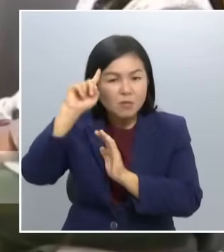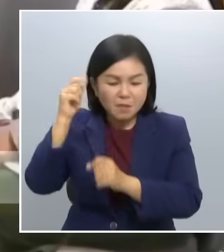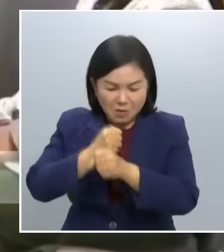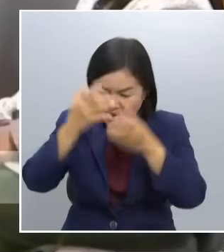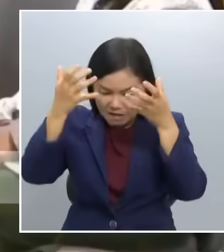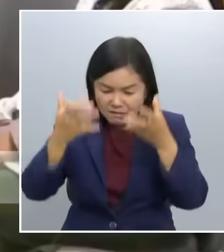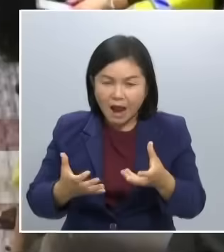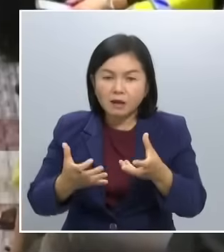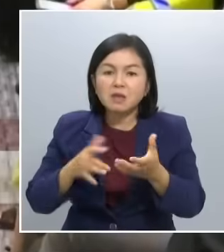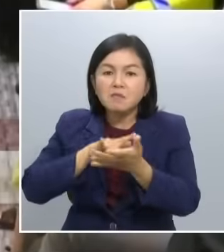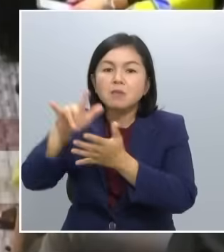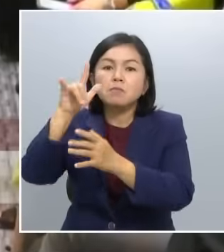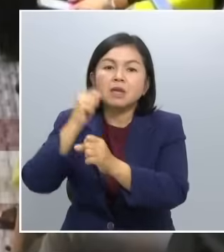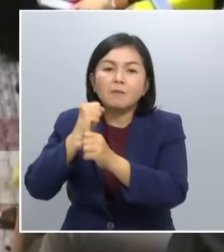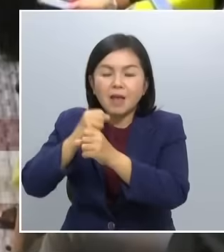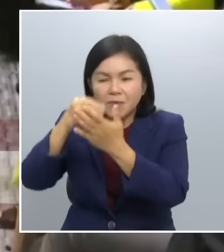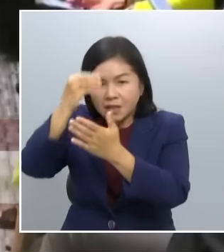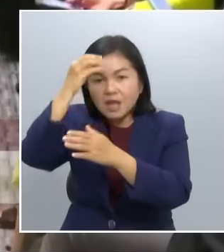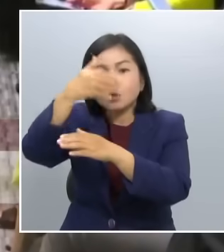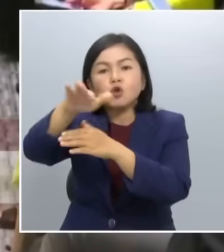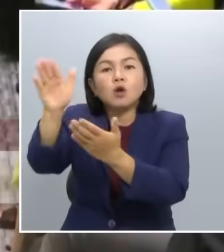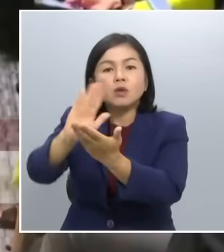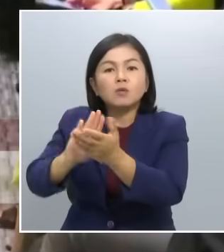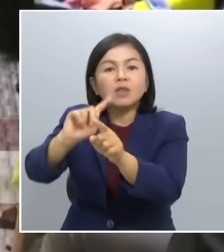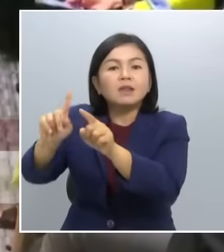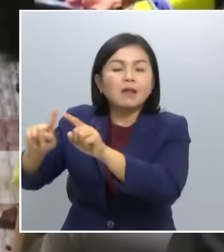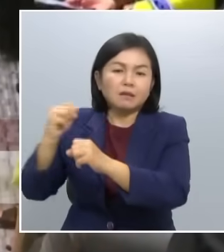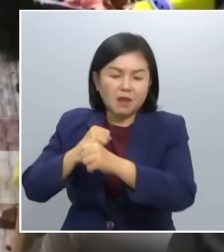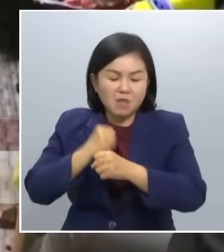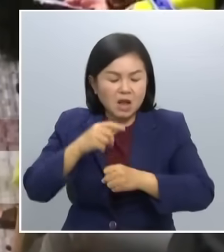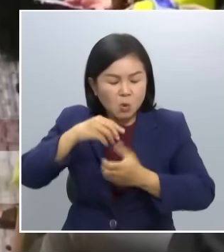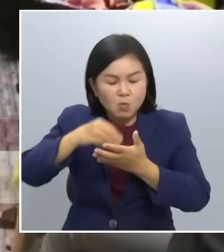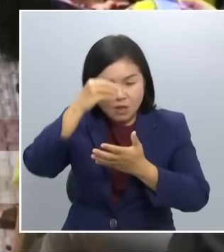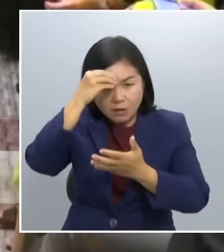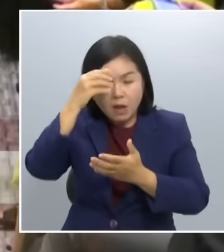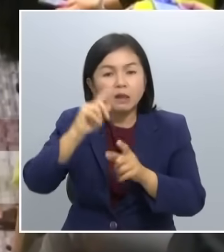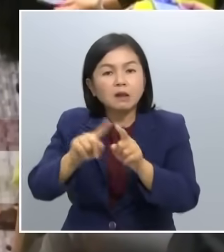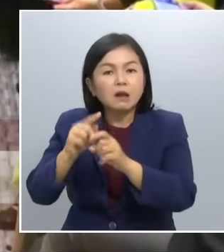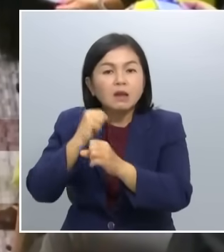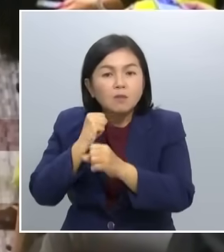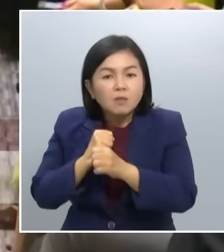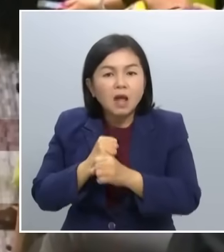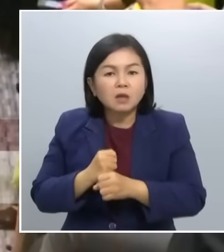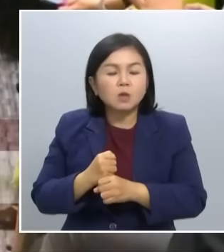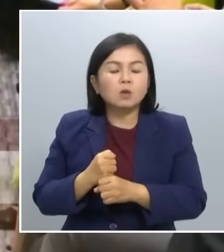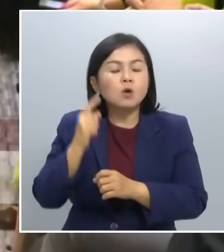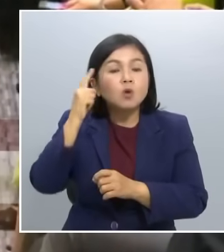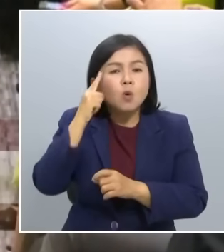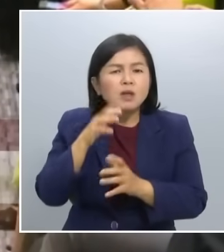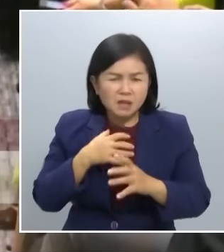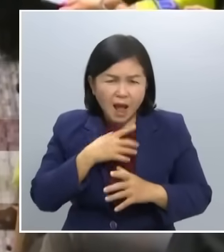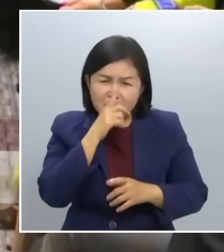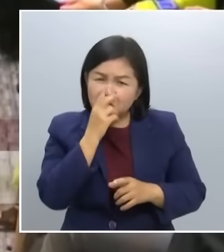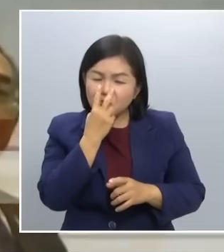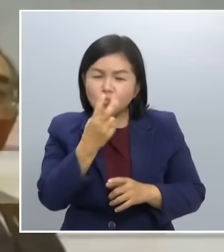นักศึกษาค่ะถามคุณเศรษฐาเปิดให้ถามได้ใช่ไหมคะนักศึกษาก็ถามว่าทำยังไงถึงจะประสบความสำเร็จแบบท่านนายกท่